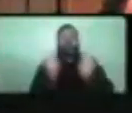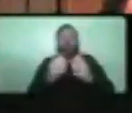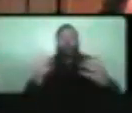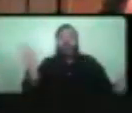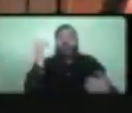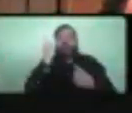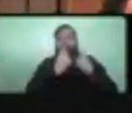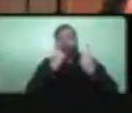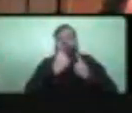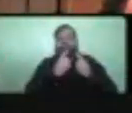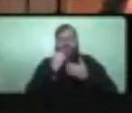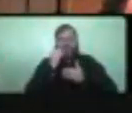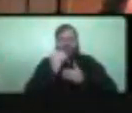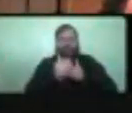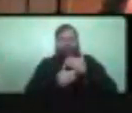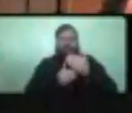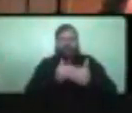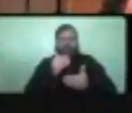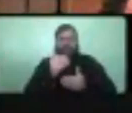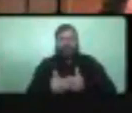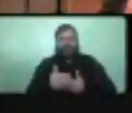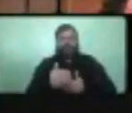Nina